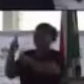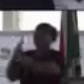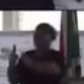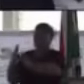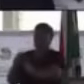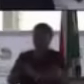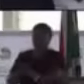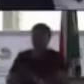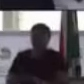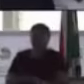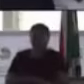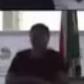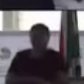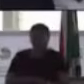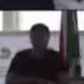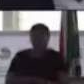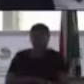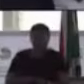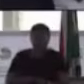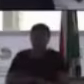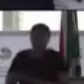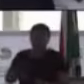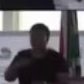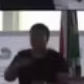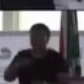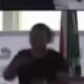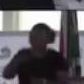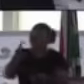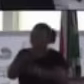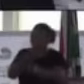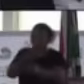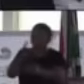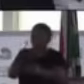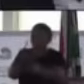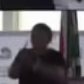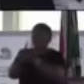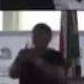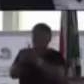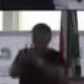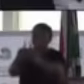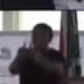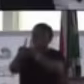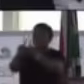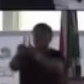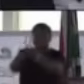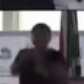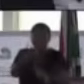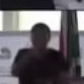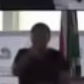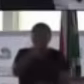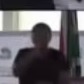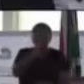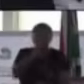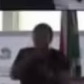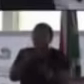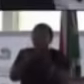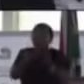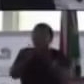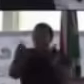akukho la ngisuke ngikhona angabibikho uhleze khona noma senza imhlanga lapha